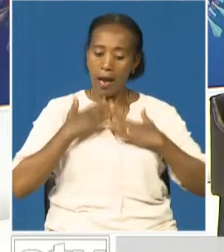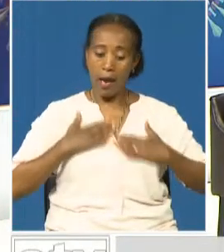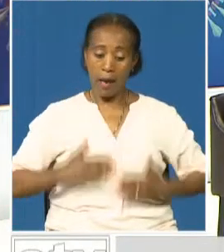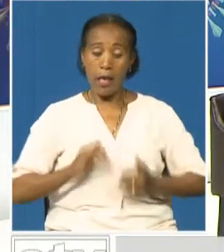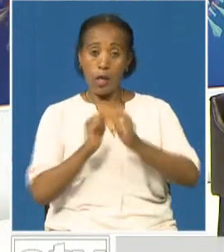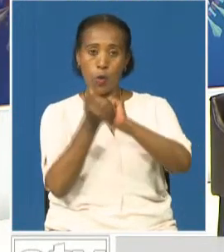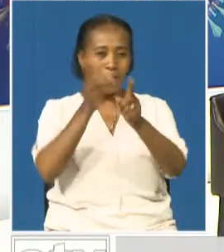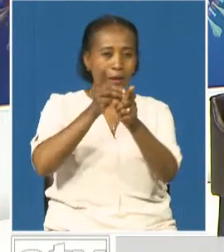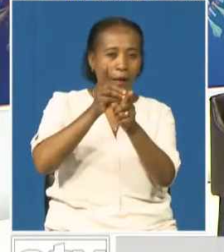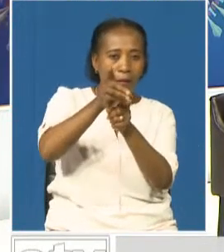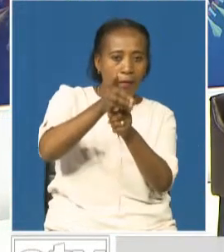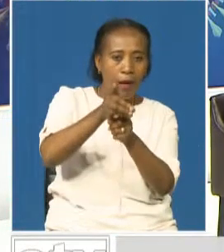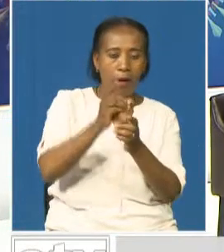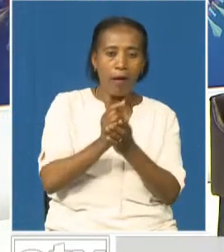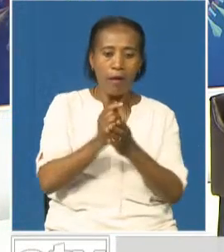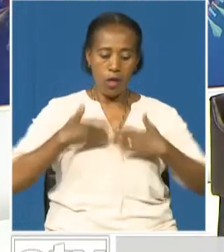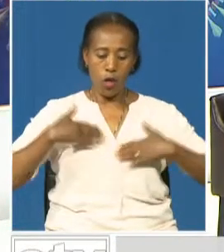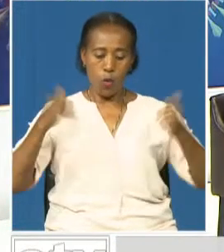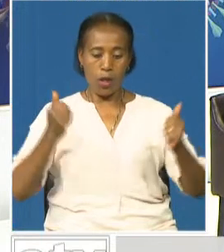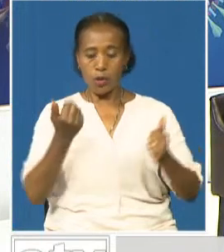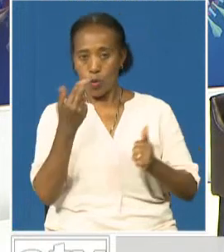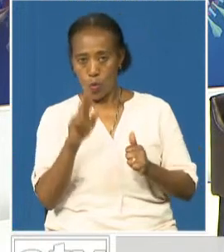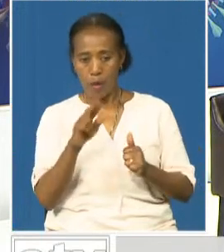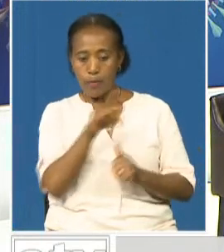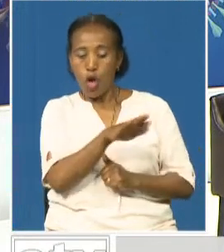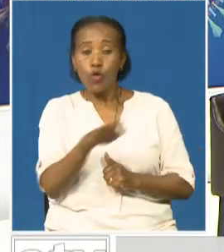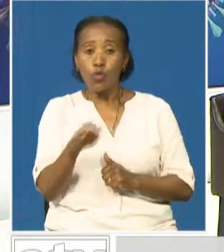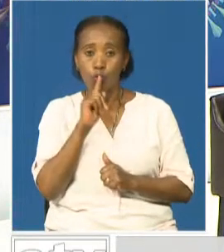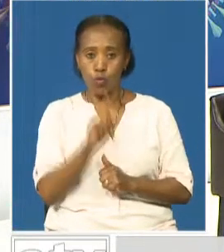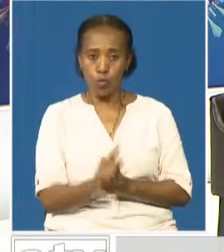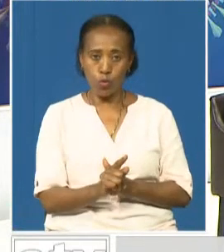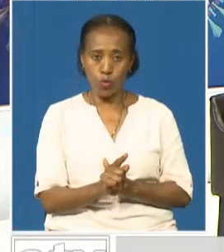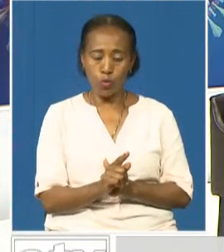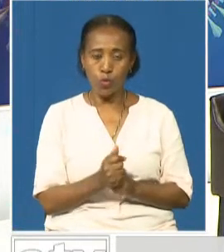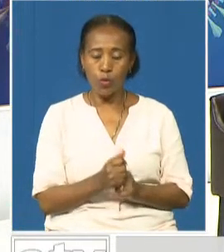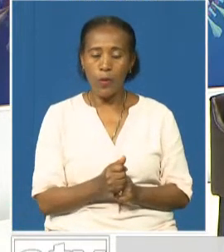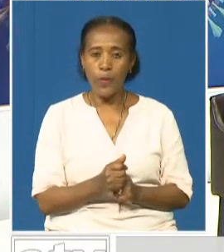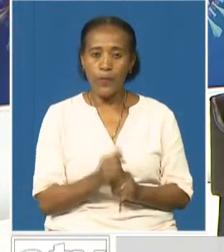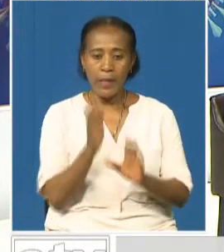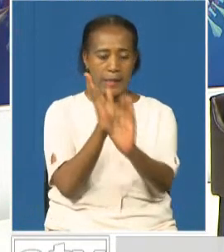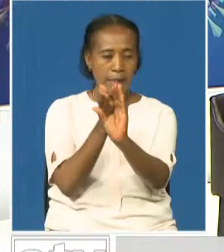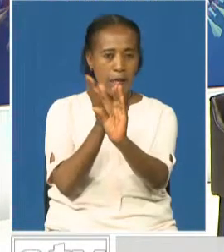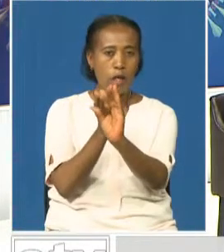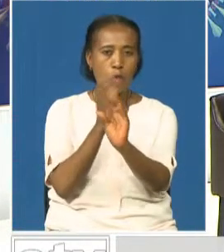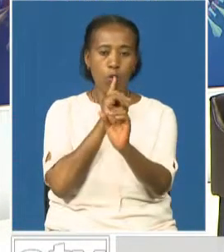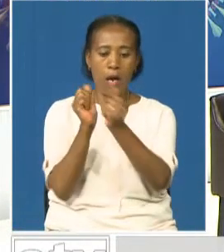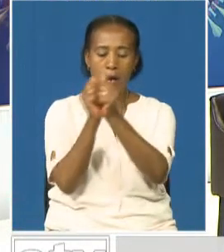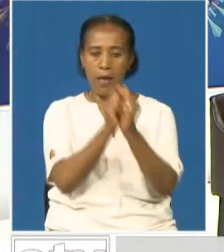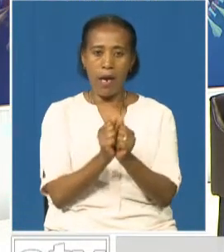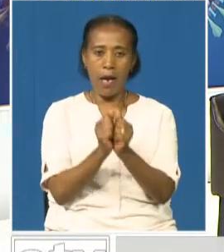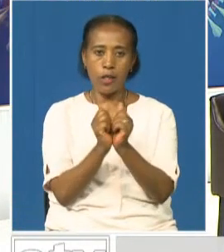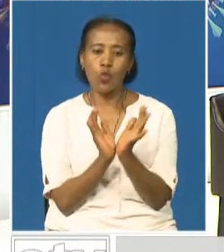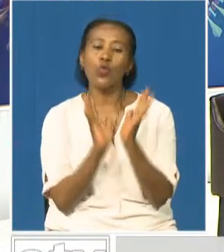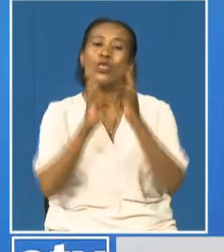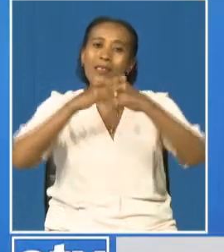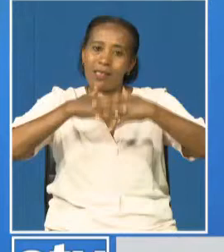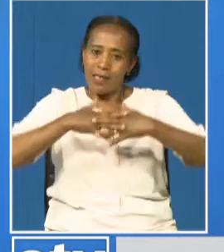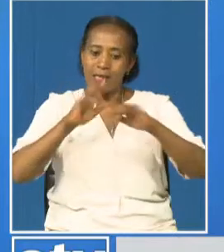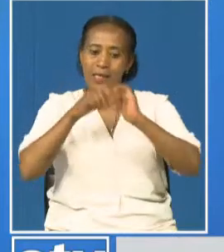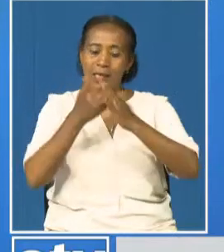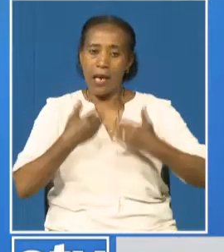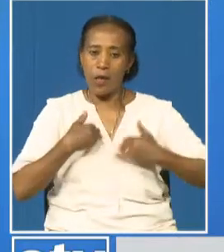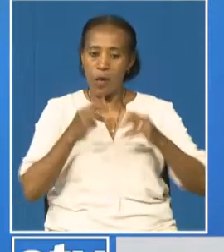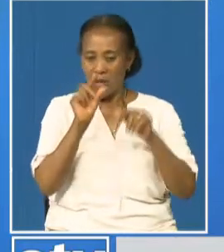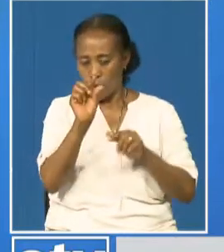ለውጥ ቀጥታ ከወጣቶቹ ወይም ከልጆቹ ስነ ልቦና ጋር ቁርኝት ስላለው